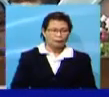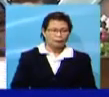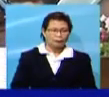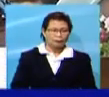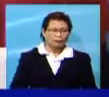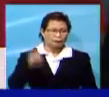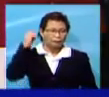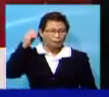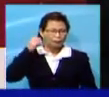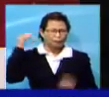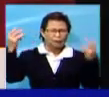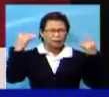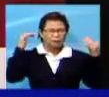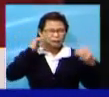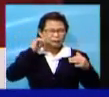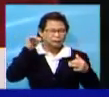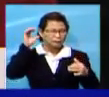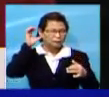Johor.